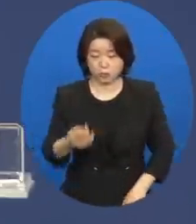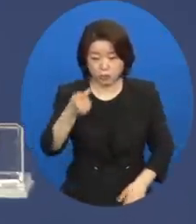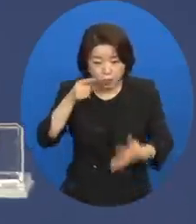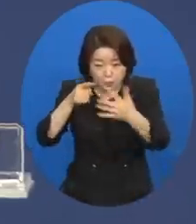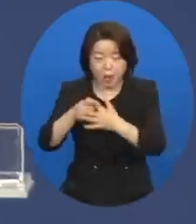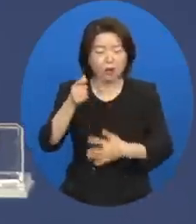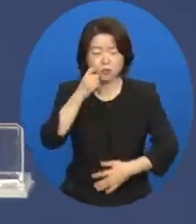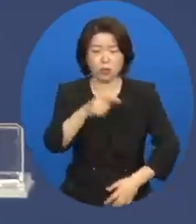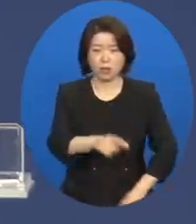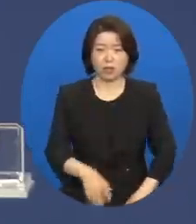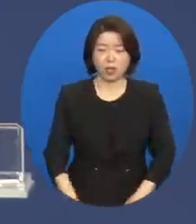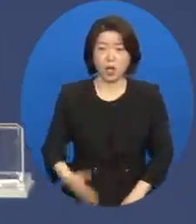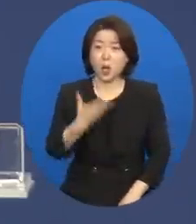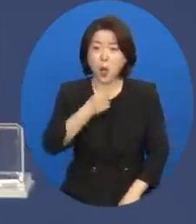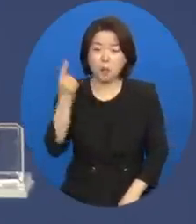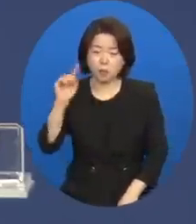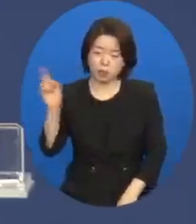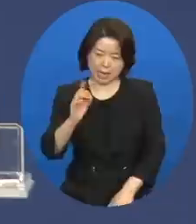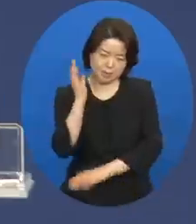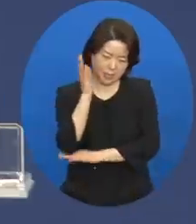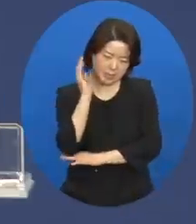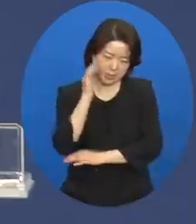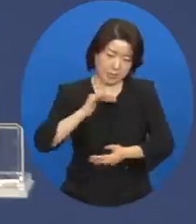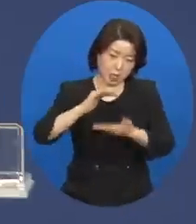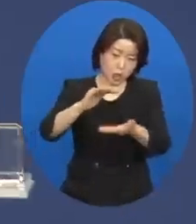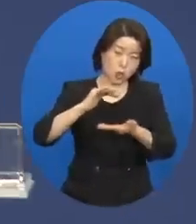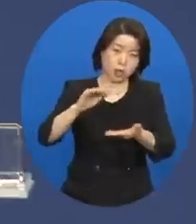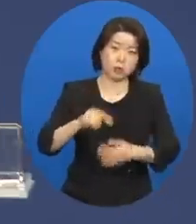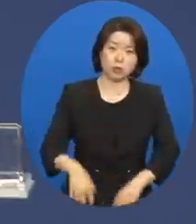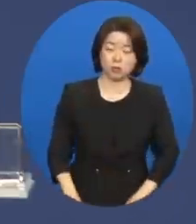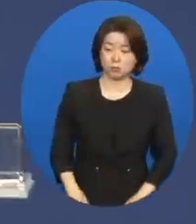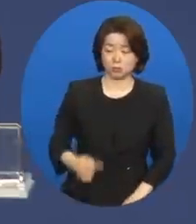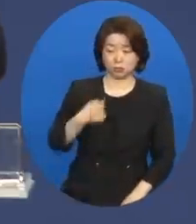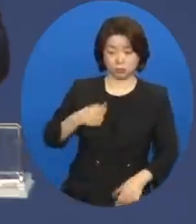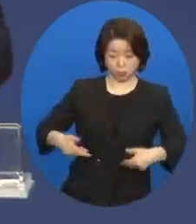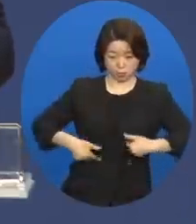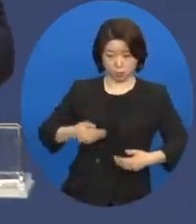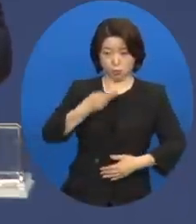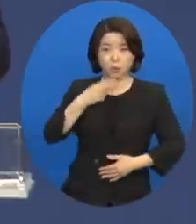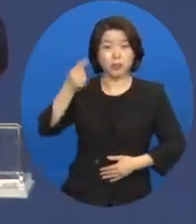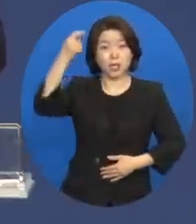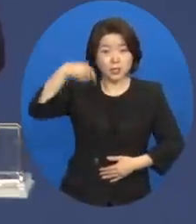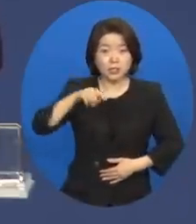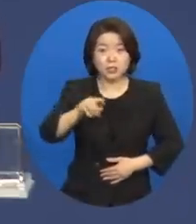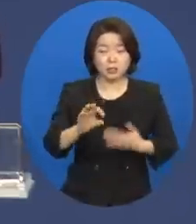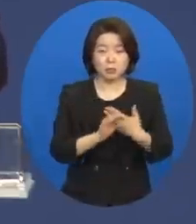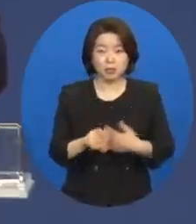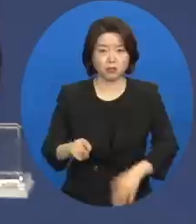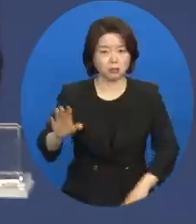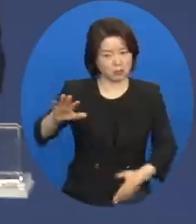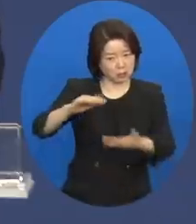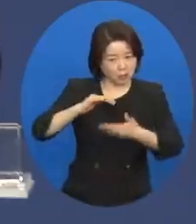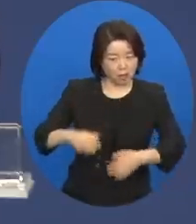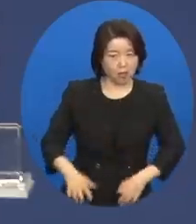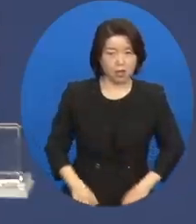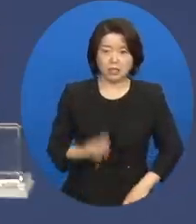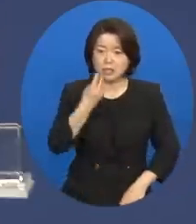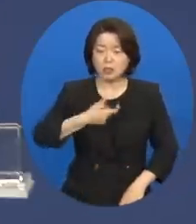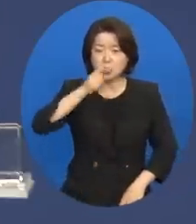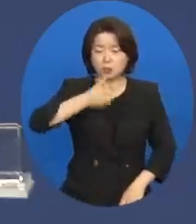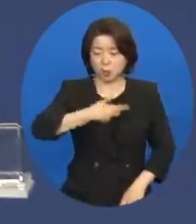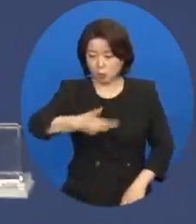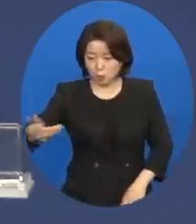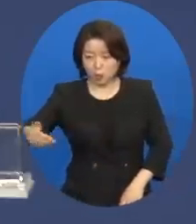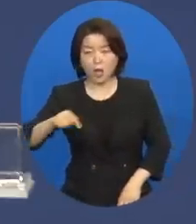알아보겠어요? 복음을 아무리 얘기해 줘도요 그 얘기가 나한테 필요를 하지 않는데 필요하지 않는데 생수 얘기를 목마르지